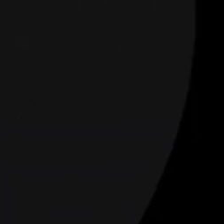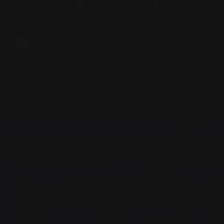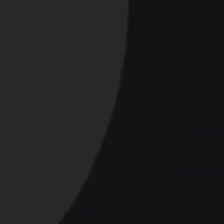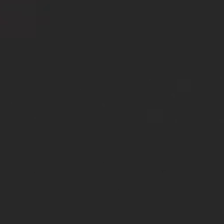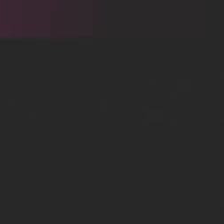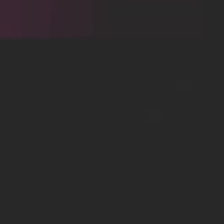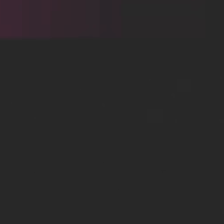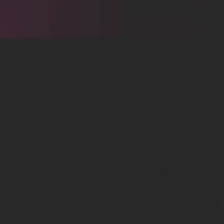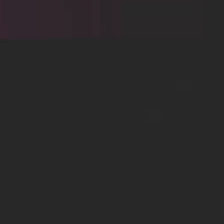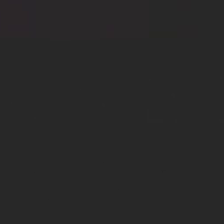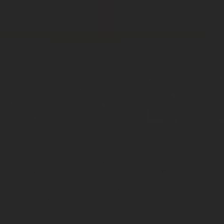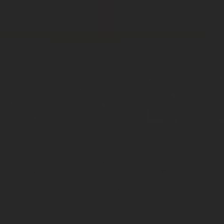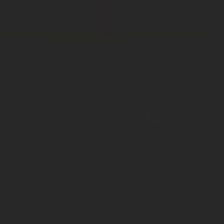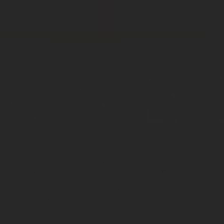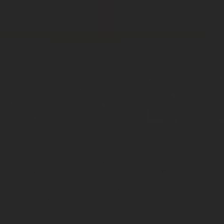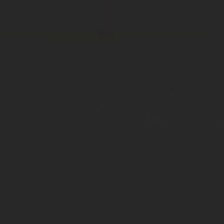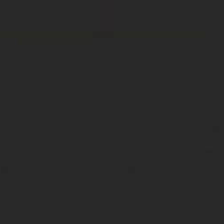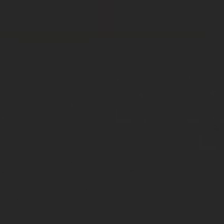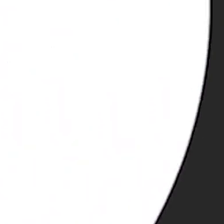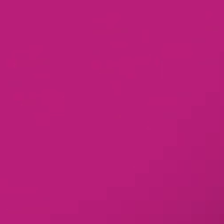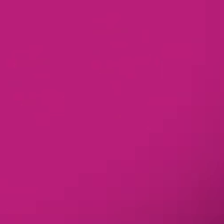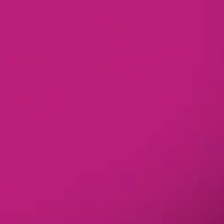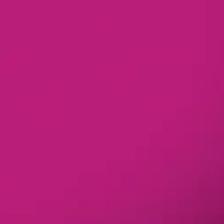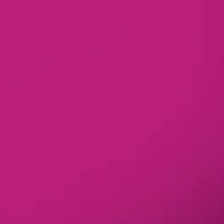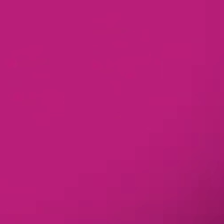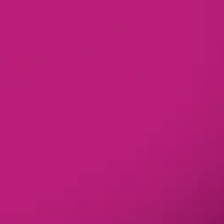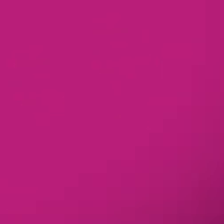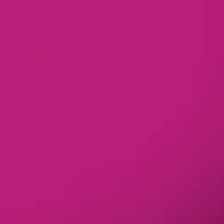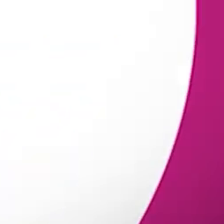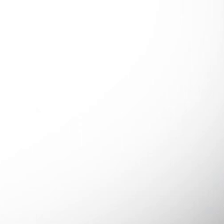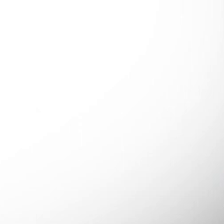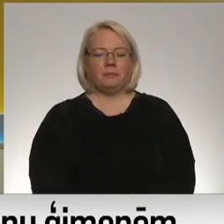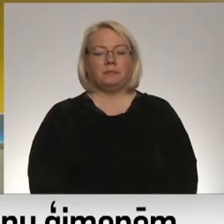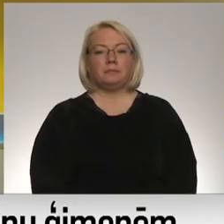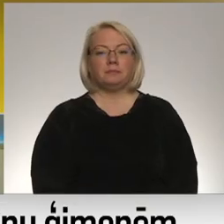Re! Viss ēters ir te!